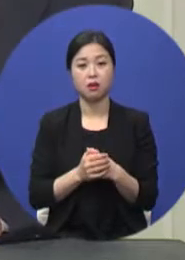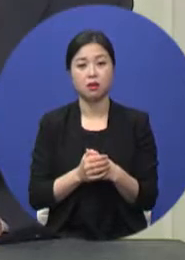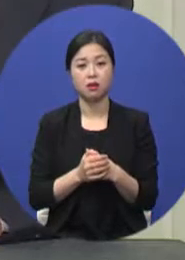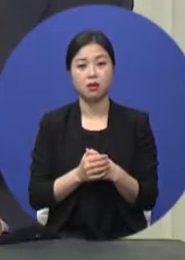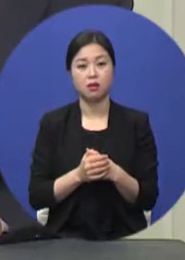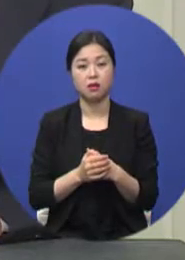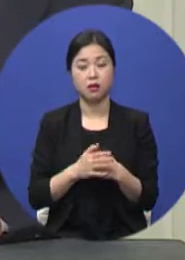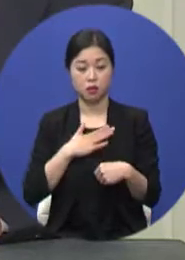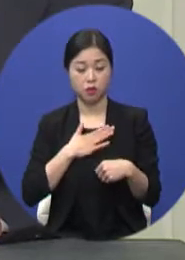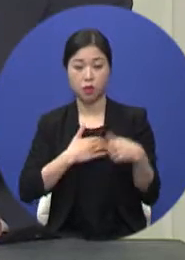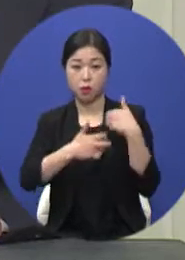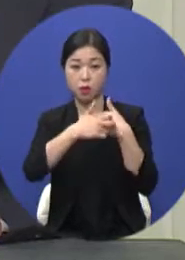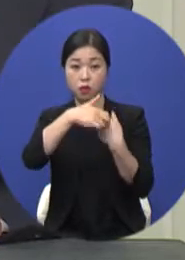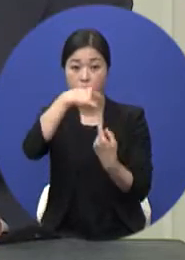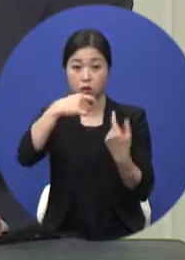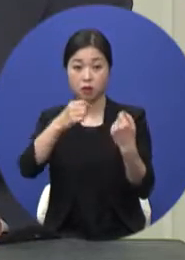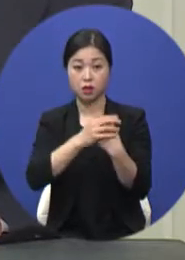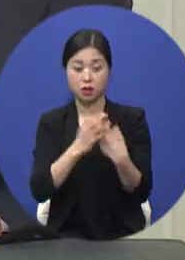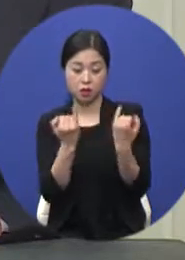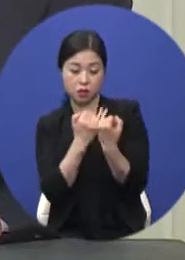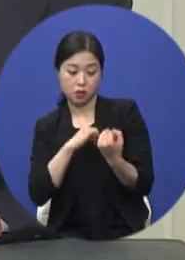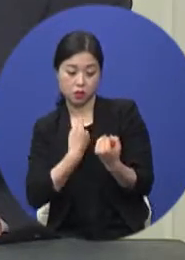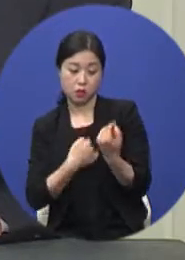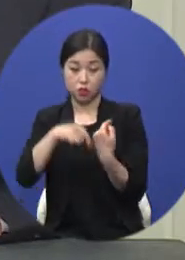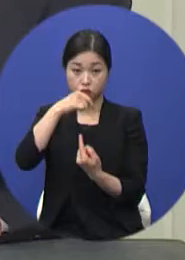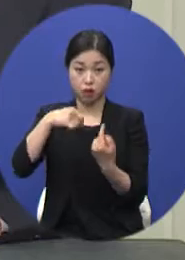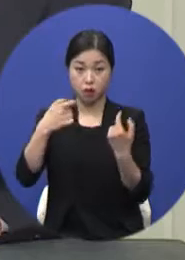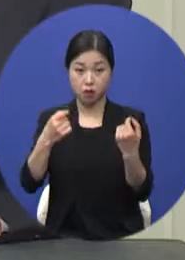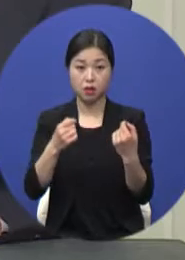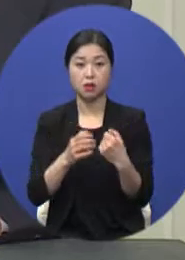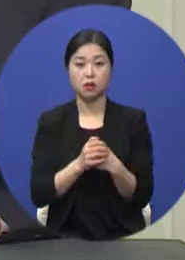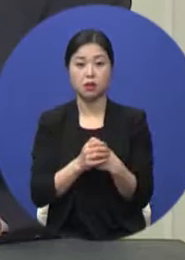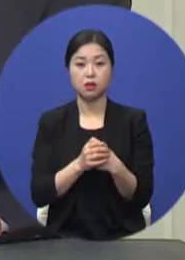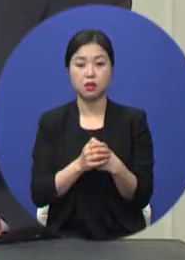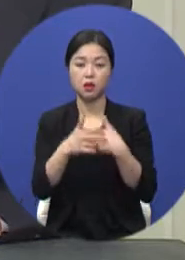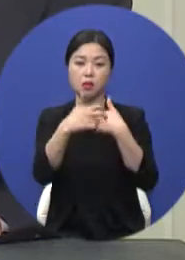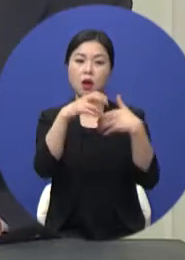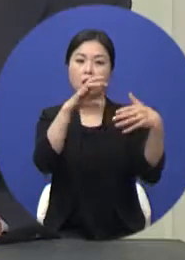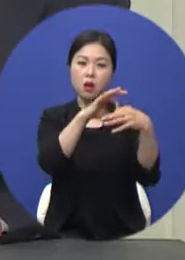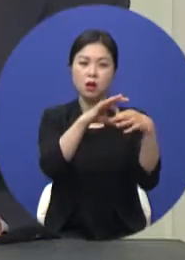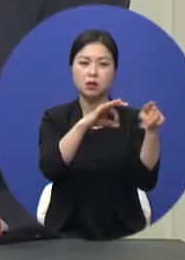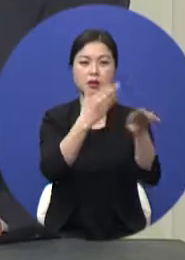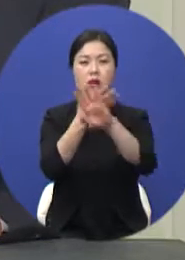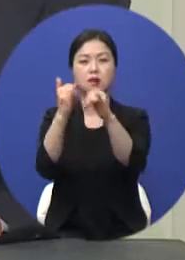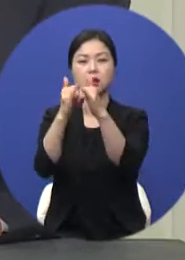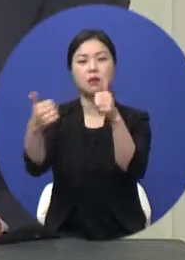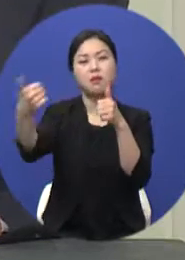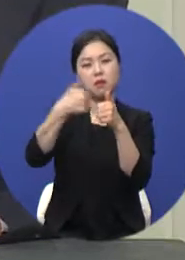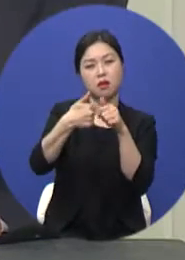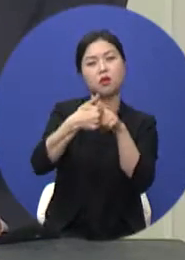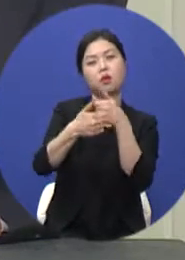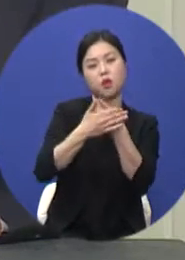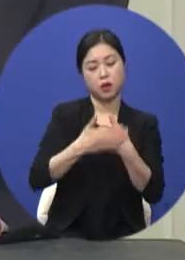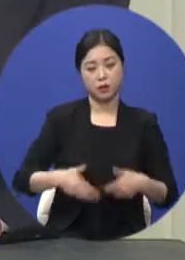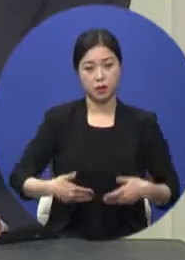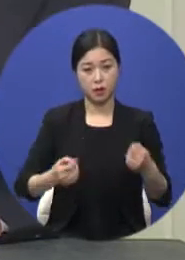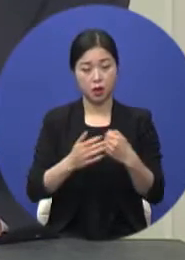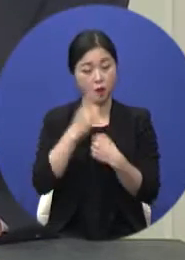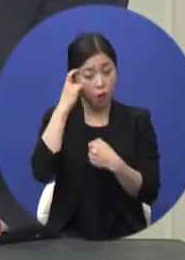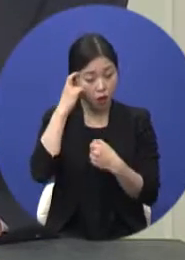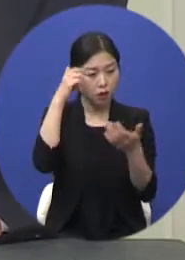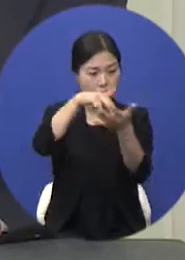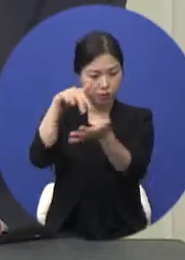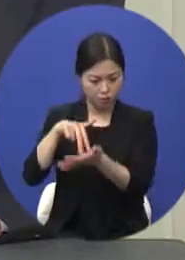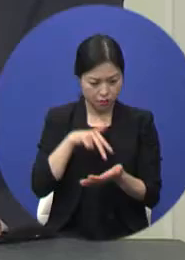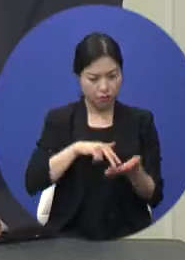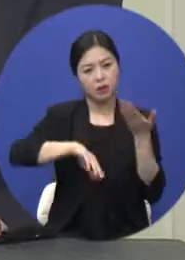병원 운영하고 있으니까 네. 여자 혼자 운영하는 거잖아요. 네. 근데 노무관계는 항상 제3자의 개입이 필요한 것 같습니다. 네. 왜냐하면 입장이